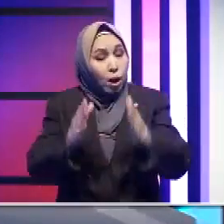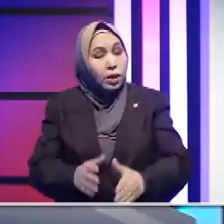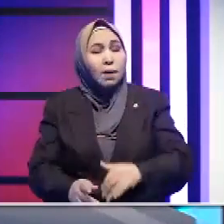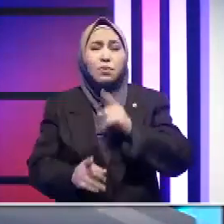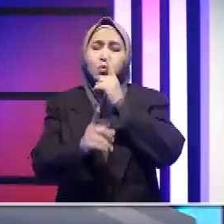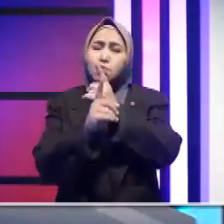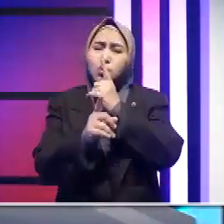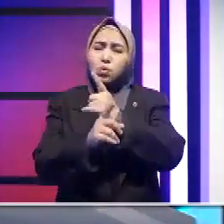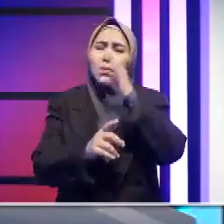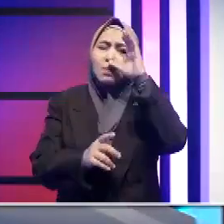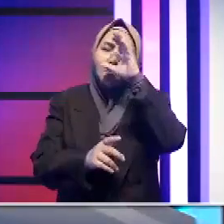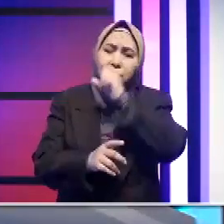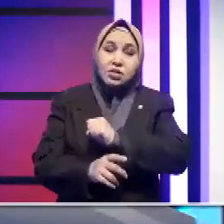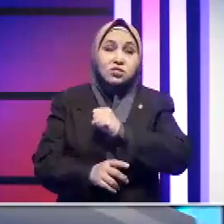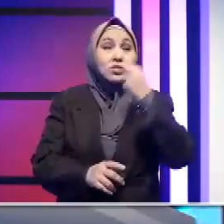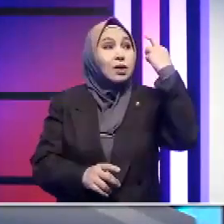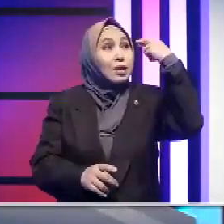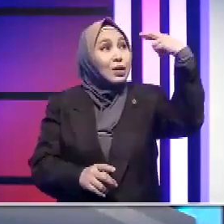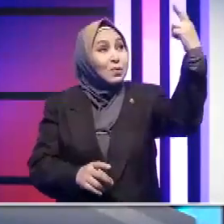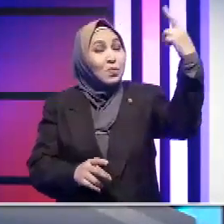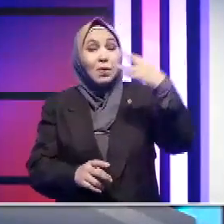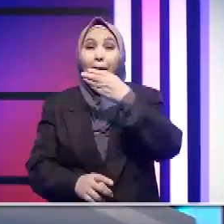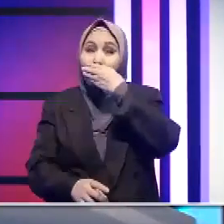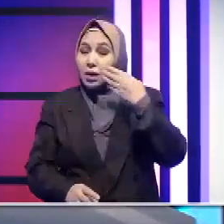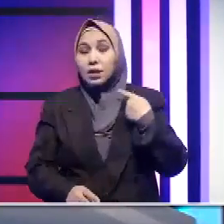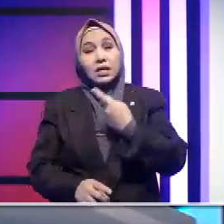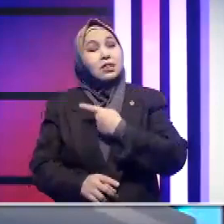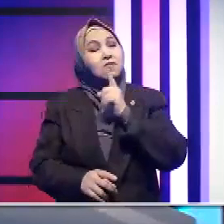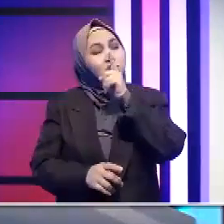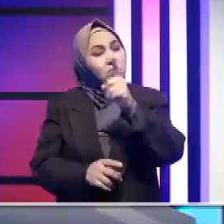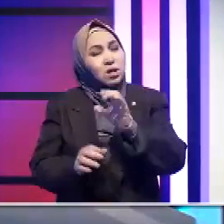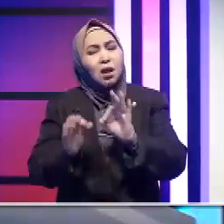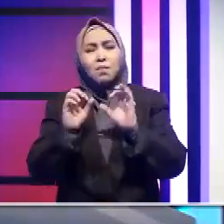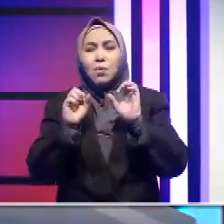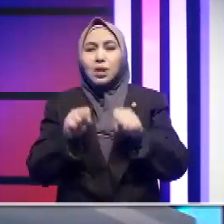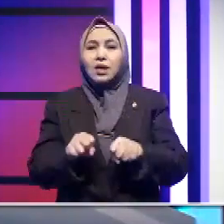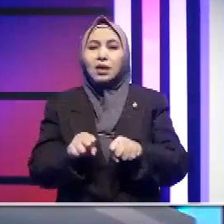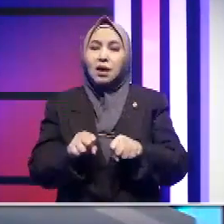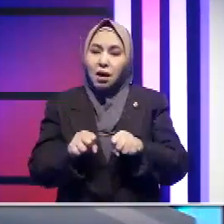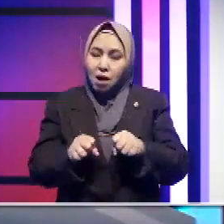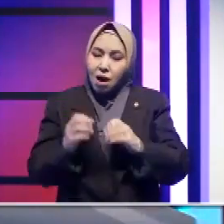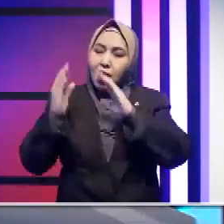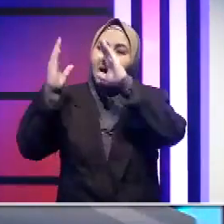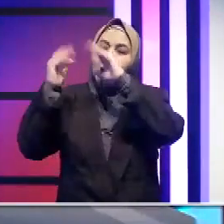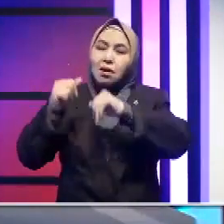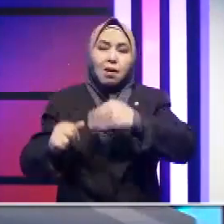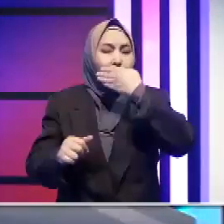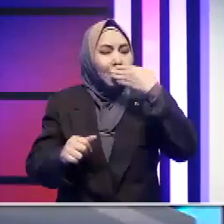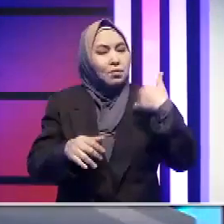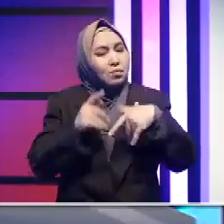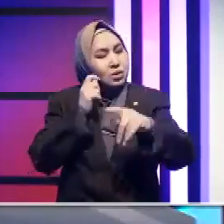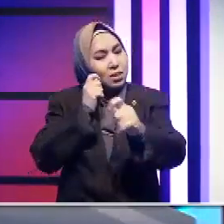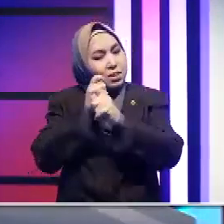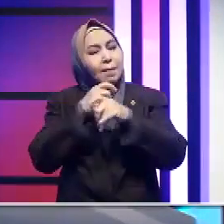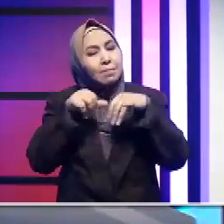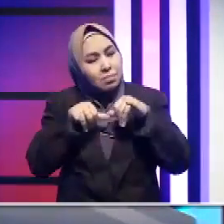merindui kehadiran ROM abon Dan Kita tidak mau kalau boleh biarlah ROM nonton itu Tegal selama-lamanya